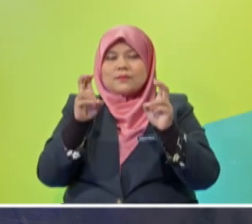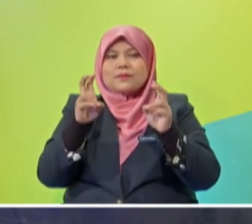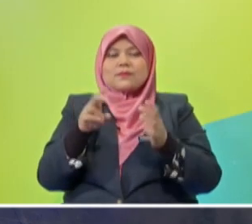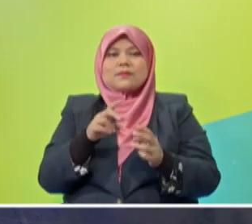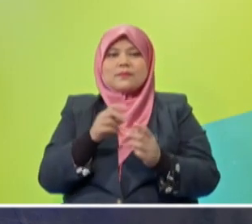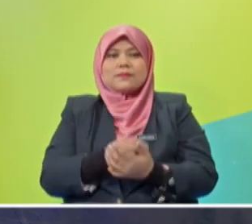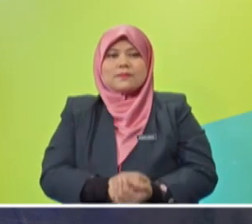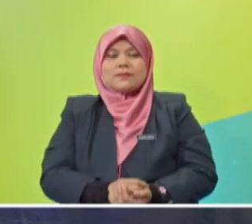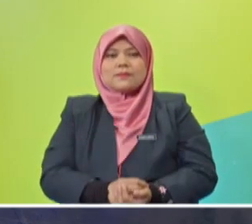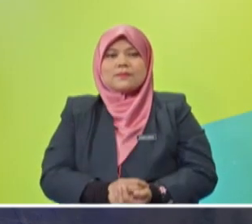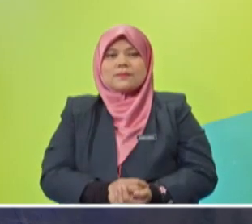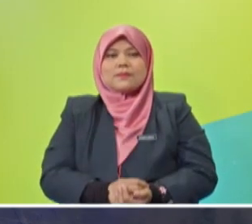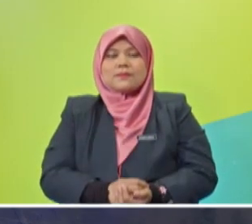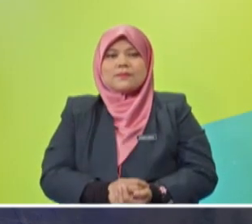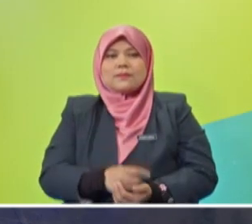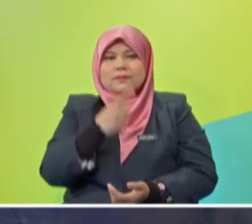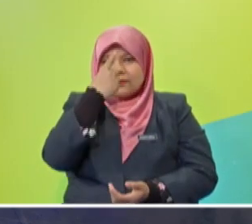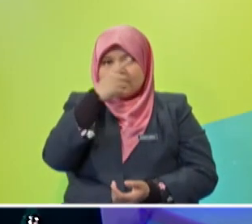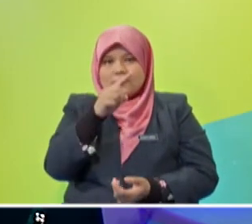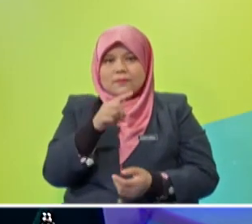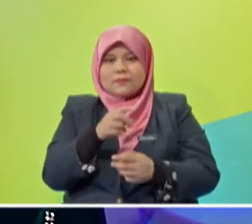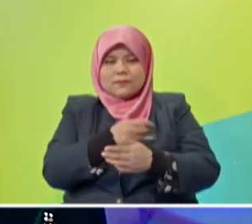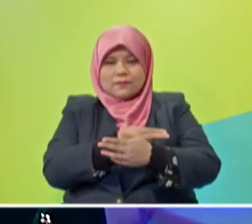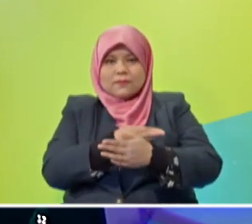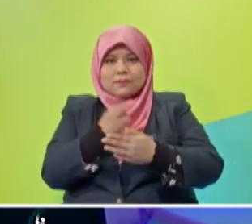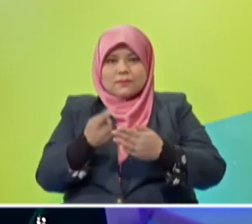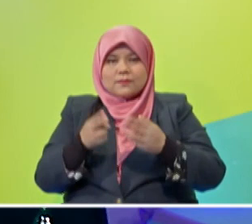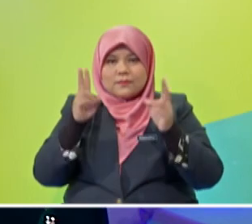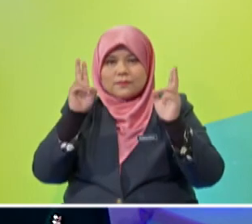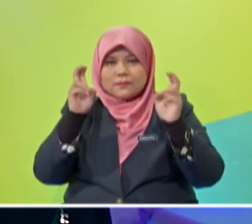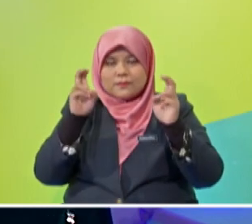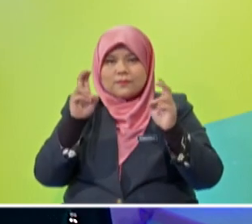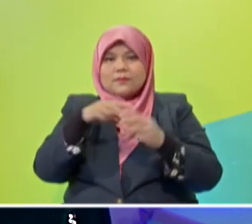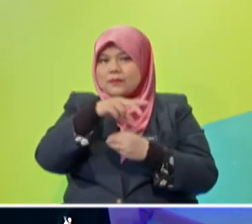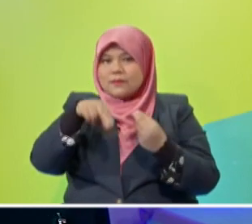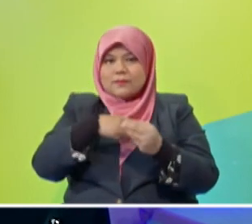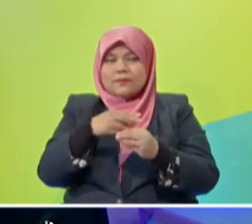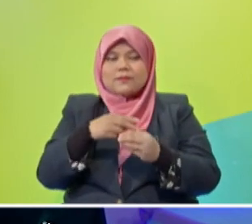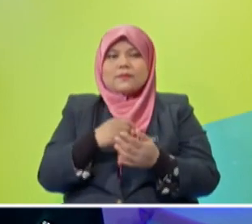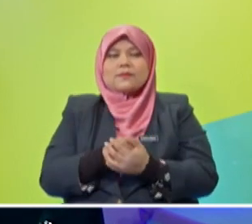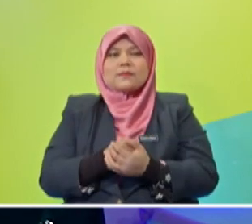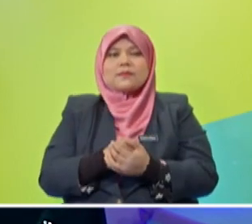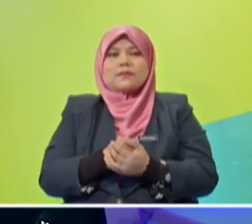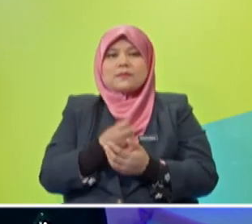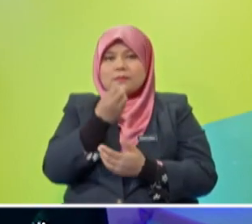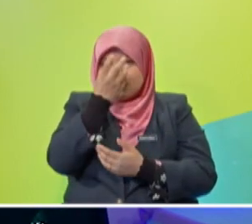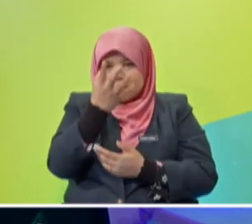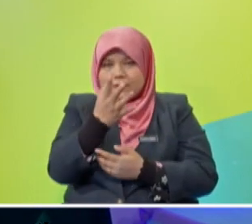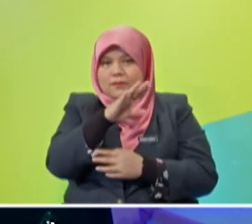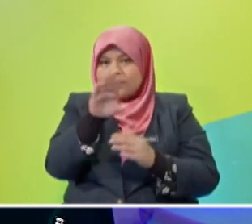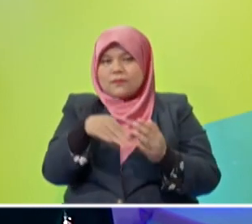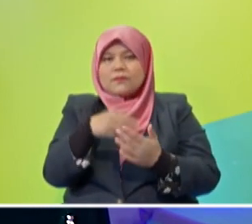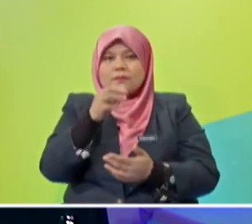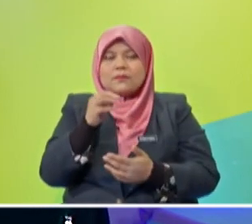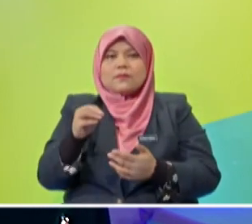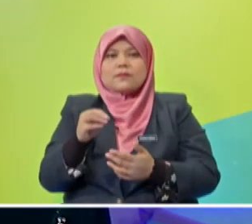ini. Okey, baiklah. Untuk rumusan pada hari ini, okey, cikgu telah pun menjelaskan kepada murid-murid di rumah dan juga murid-murid yang sertai kita